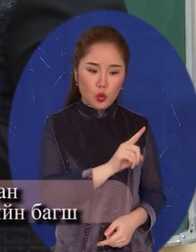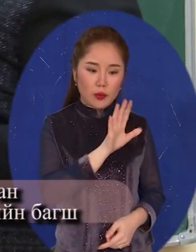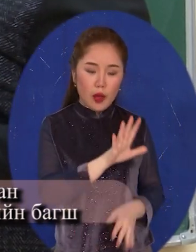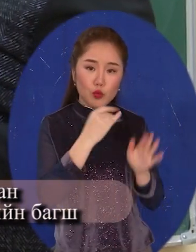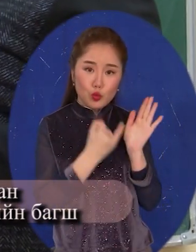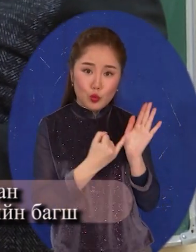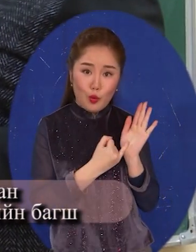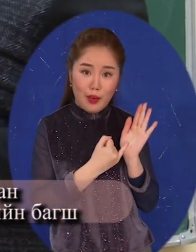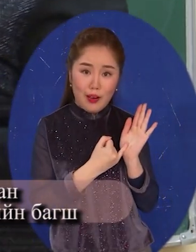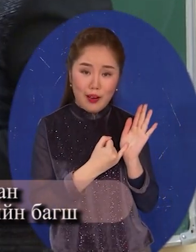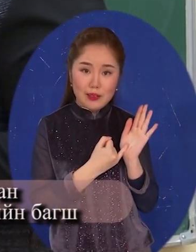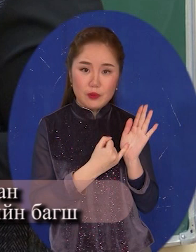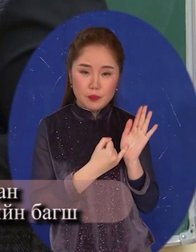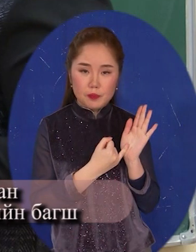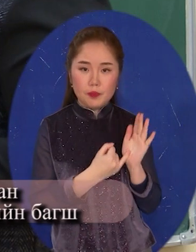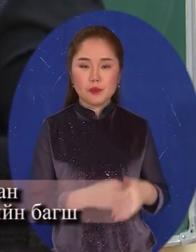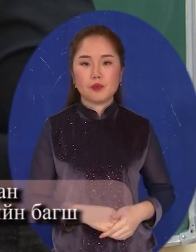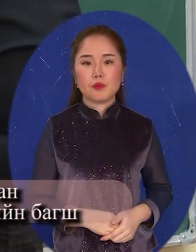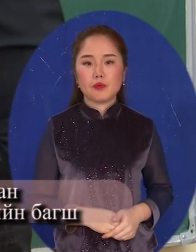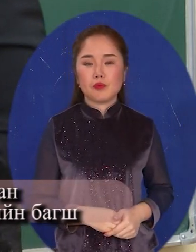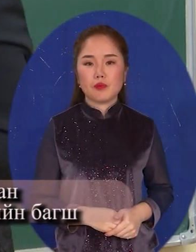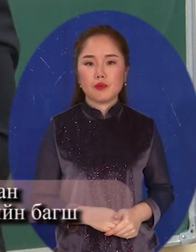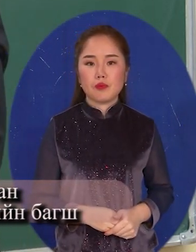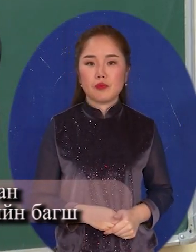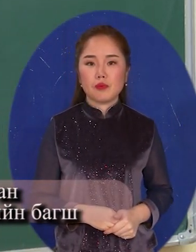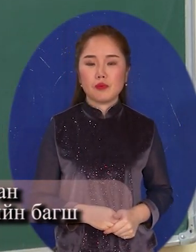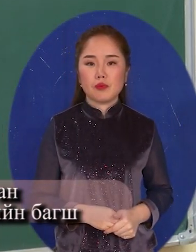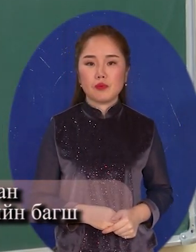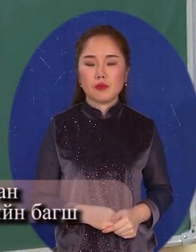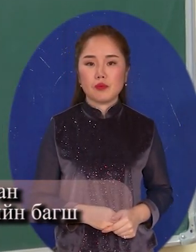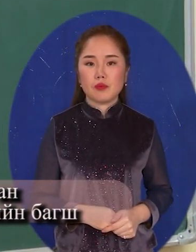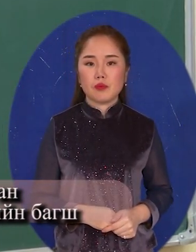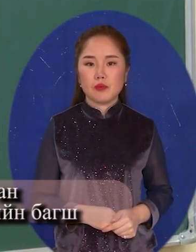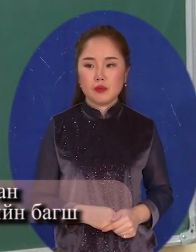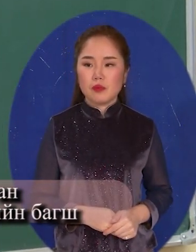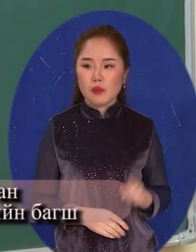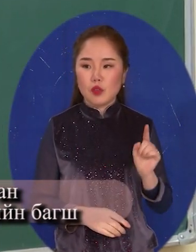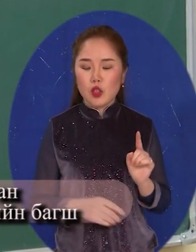Осылай 146'ға 7-ні қосқанда 153 болады екен.